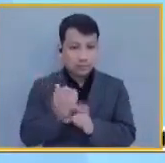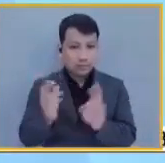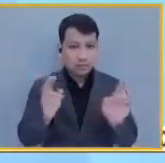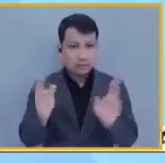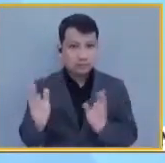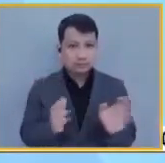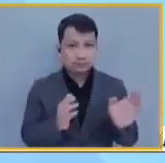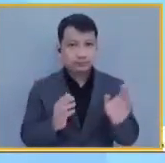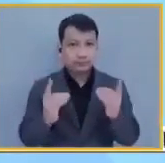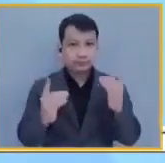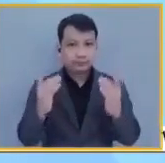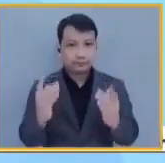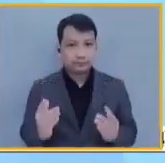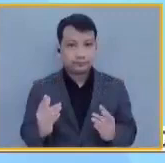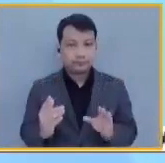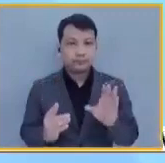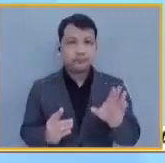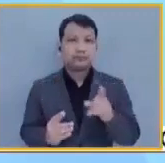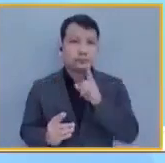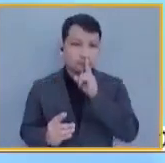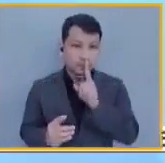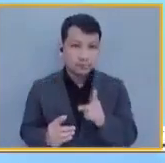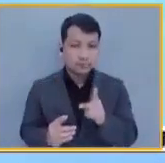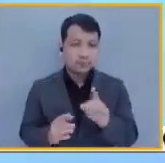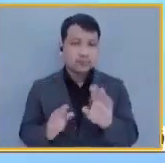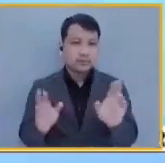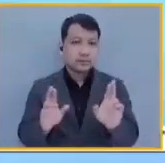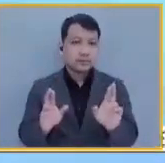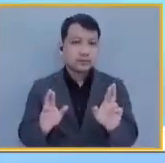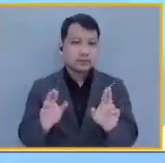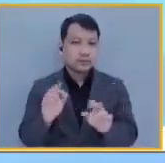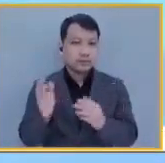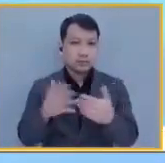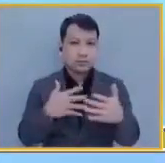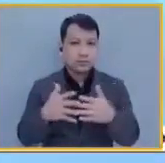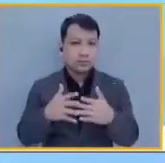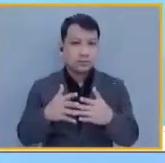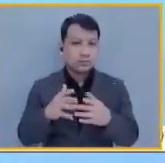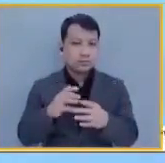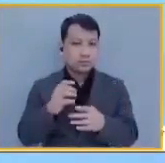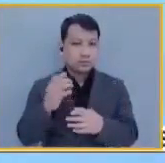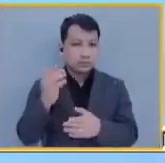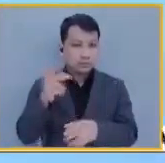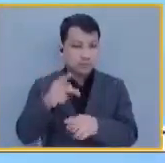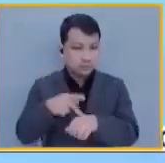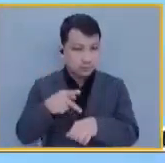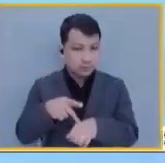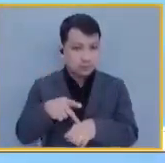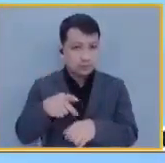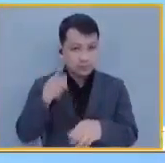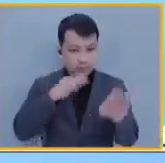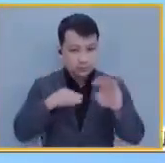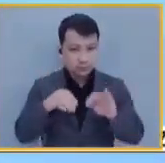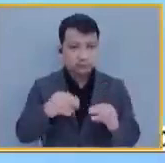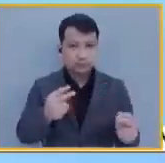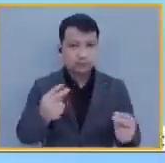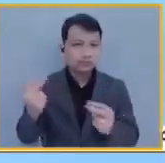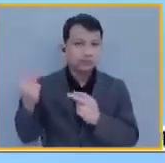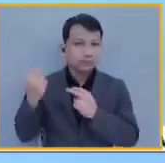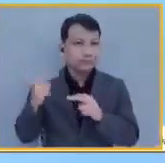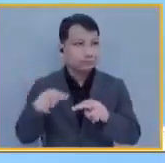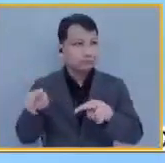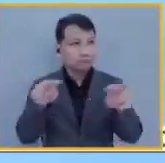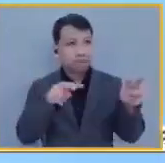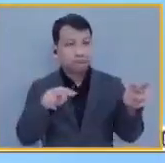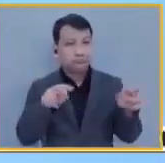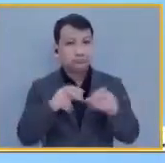driver para matiyak na talaga nga hindi magkakaroon ng anumang aberya sa biyahe. Audrey, kung makikita nyo nga sa aking paligid yung ibang mga